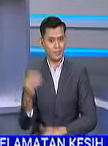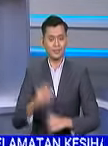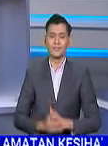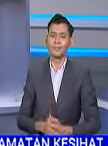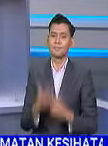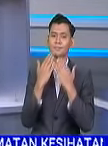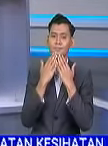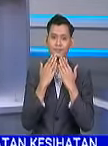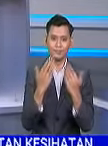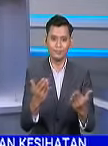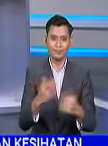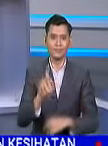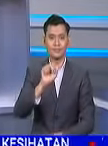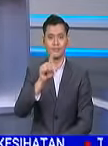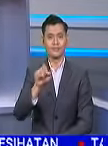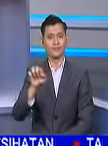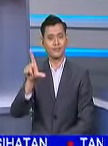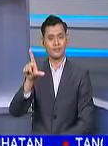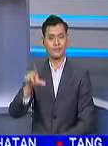Terima kasih Azrul.